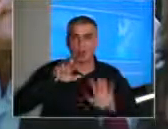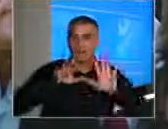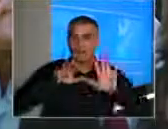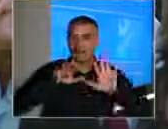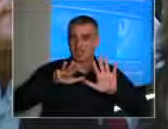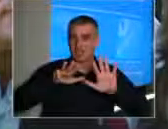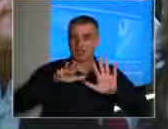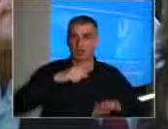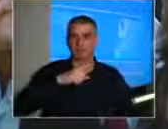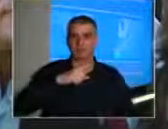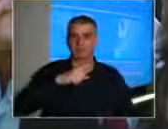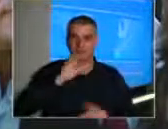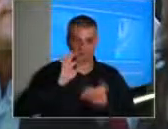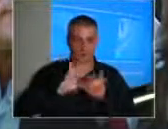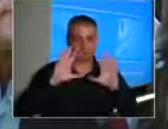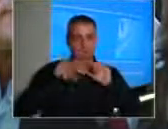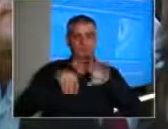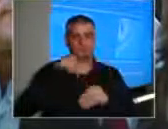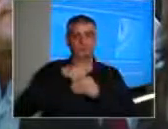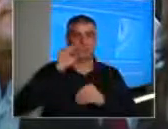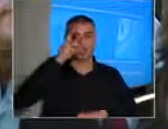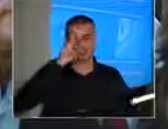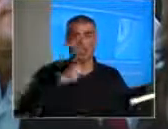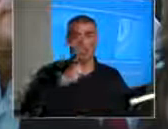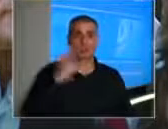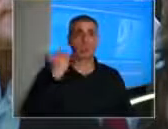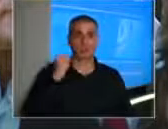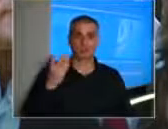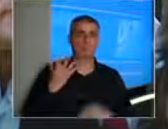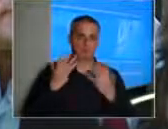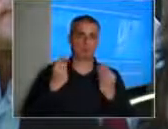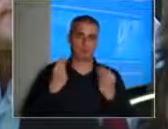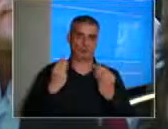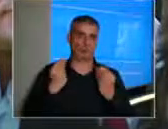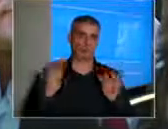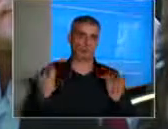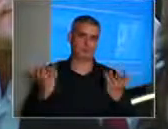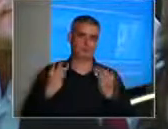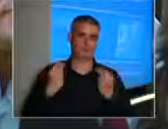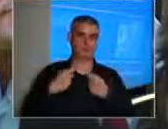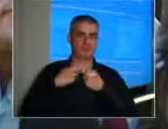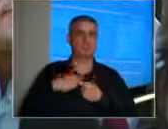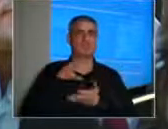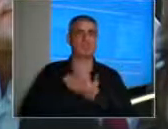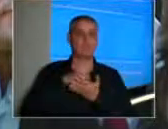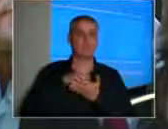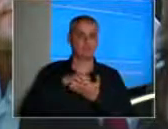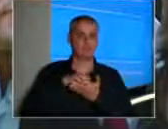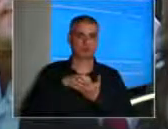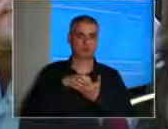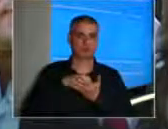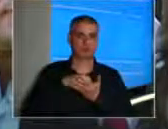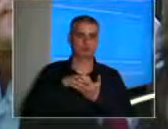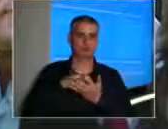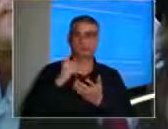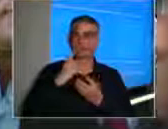ב-2009, שערב הפריימריז בליכוד, שהיו לו הרבה, אתה יודע, הרבה חברי מרכז,